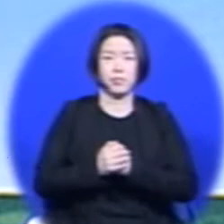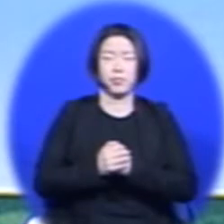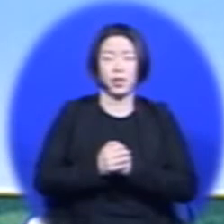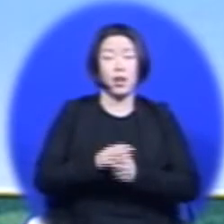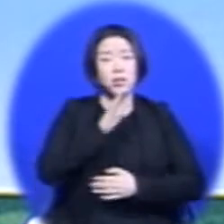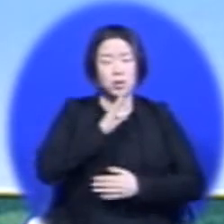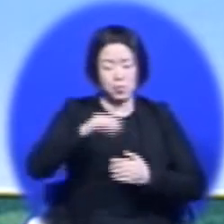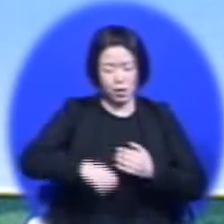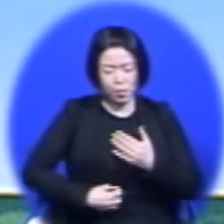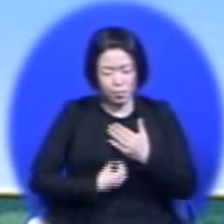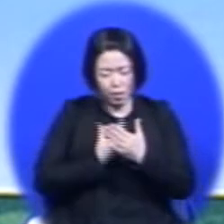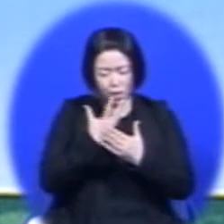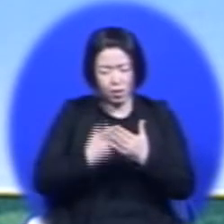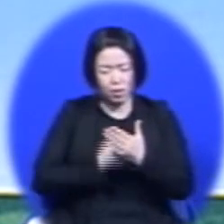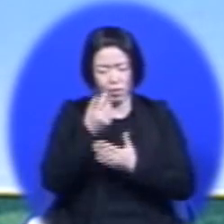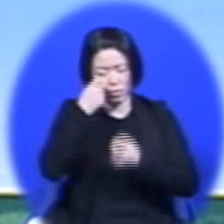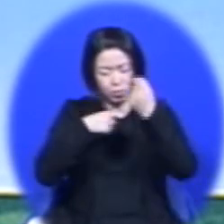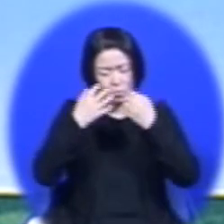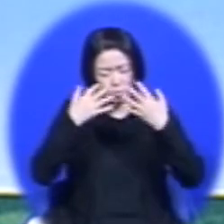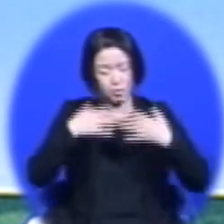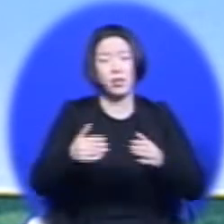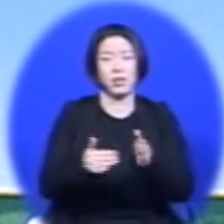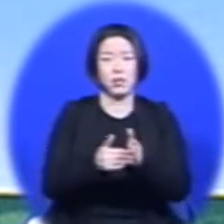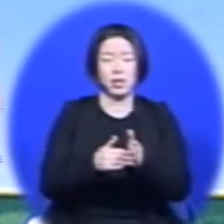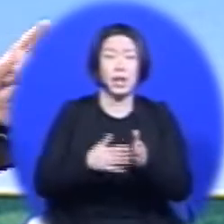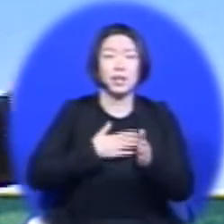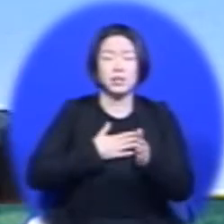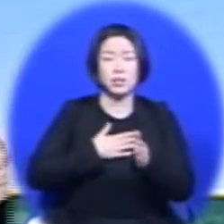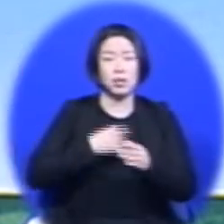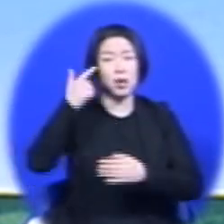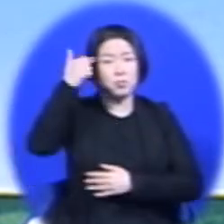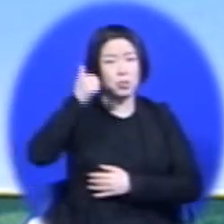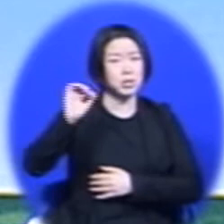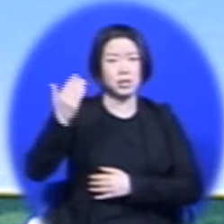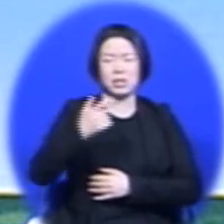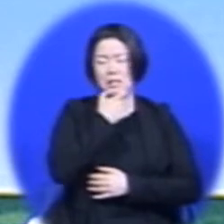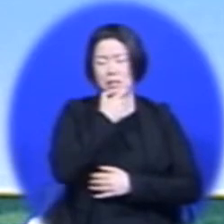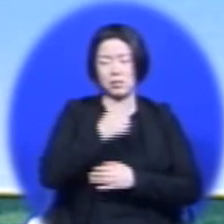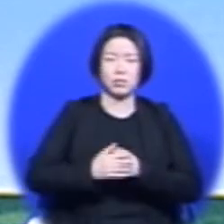정말 속에서부터 눈물이 계속 났습니다. 저는 목사 되기 싫었습니다.